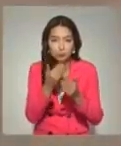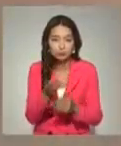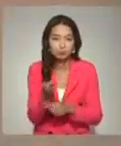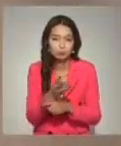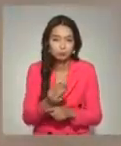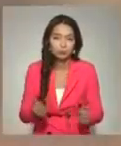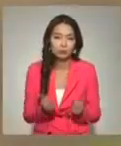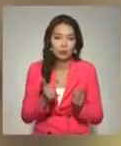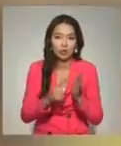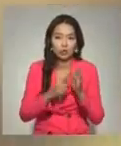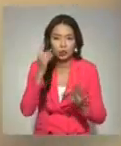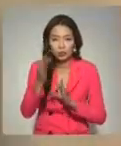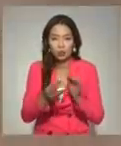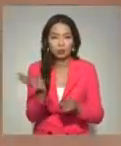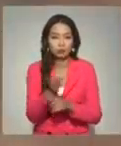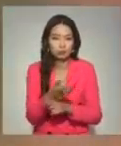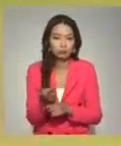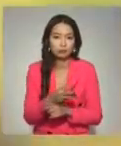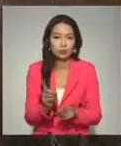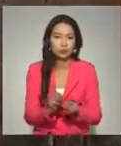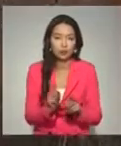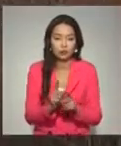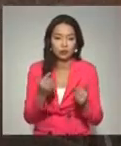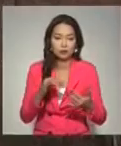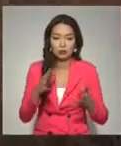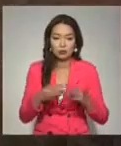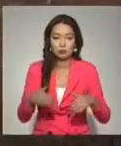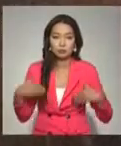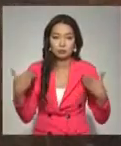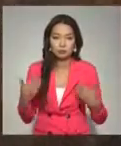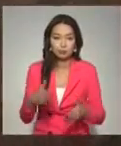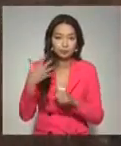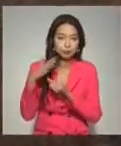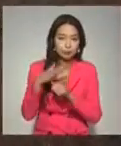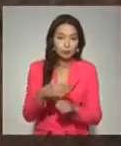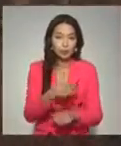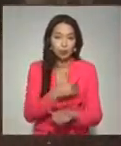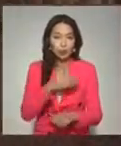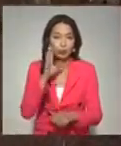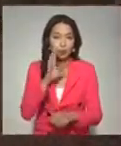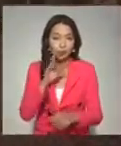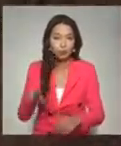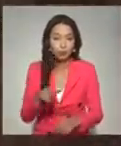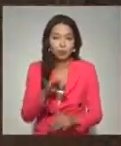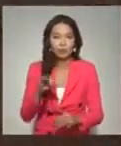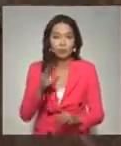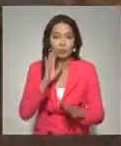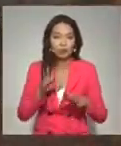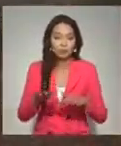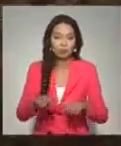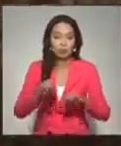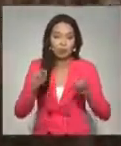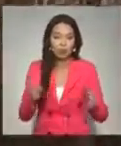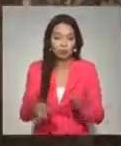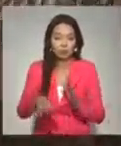7 тәулік бойы қызыл жалынды өшірмек болған әрекет, бірақ әзірге нәтижесіз. Тікұшақты жұмылдырайын десе, су алатын өзен мен теңізде мұз қатып